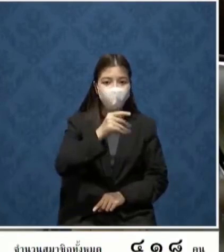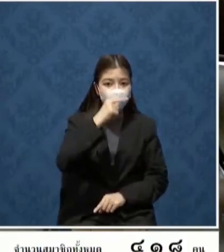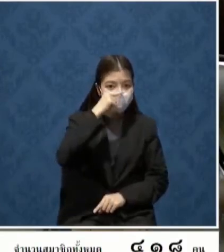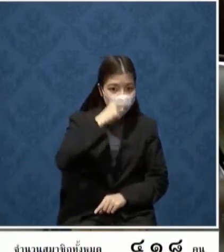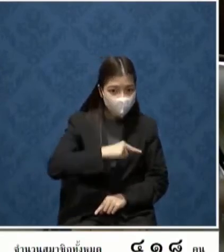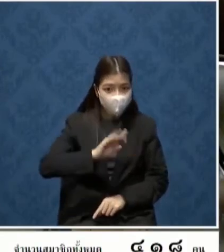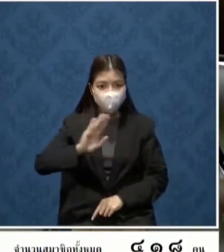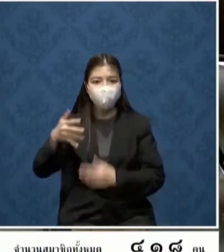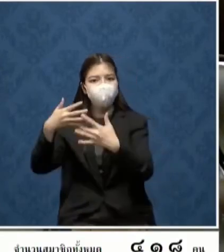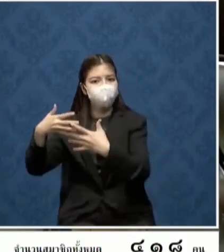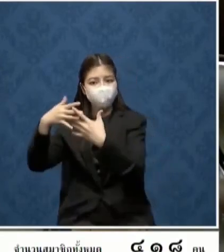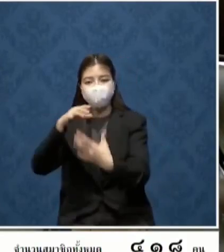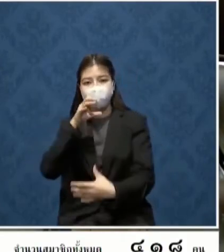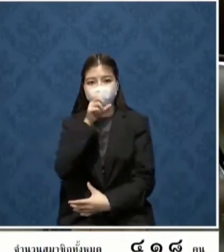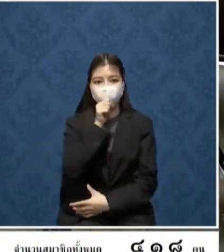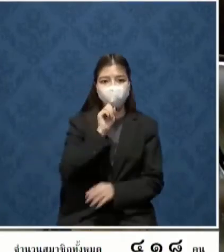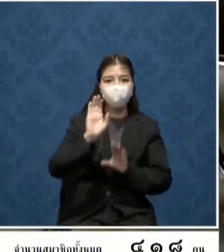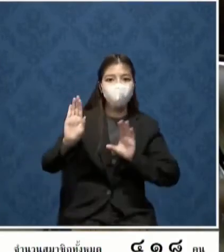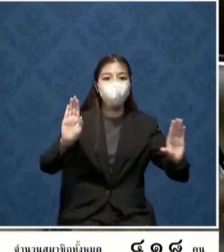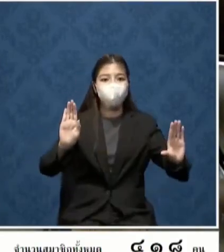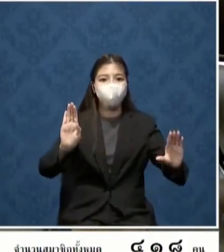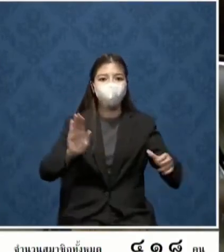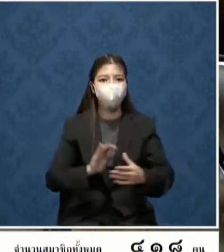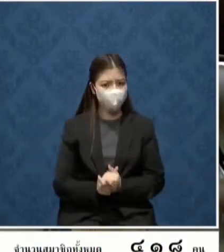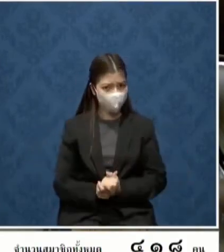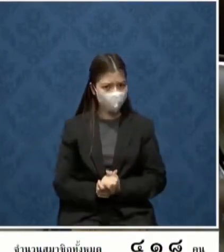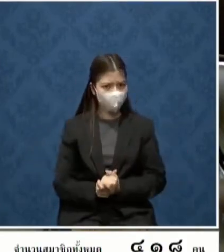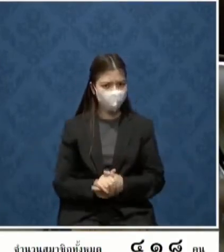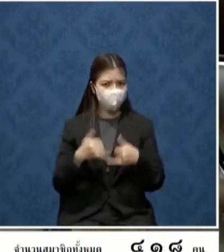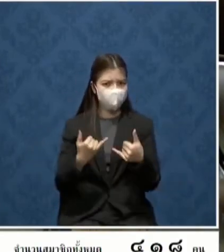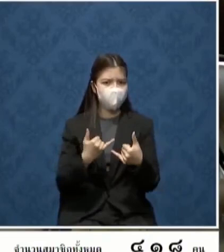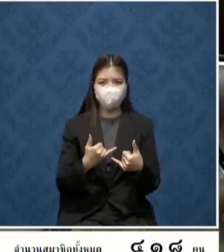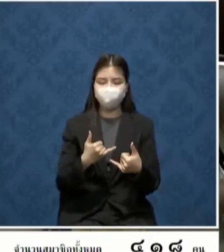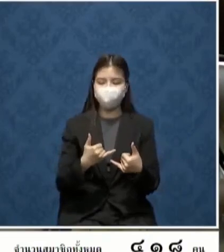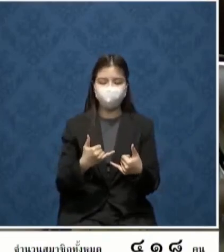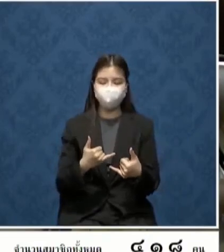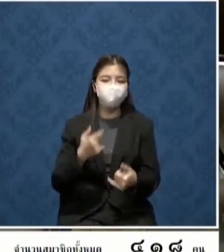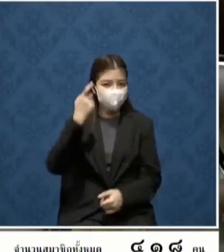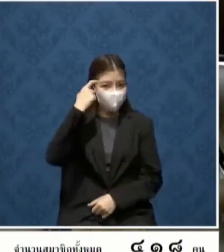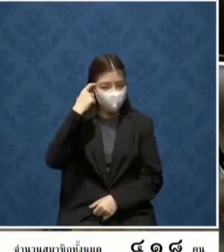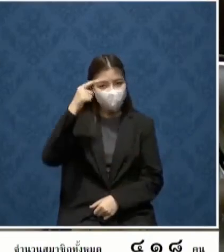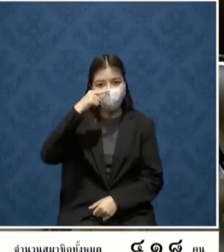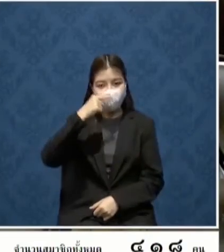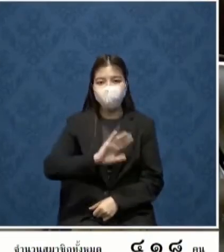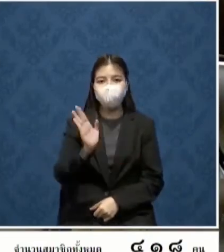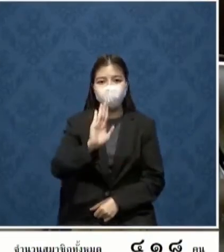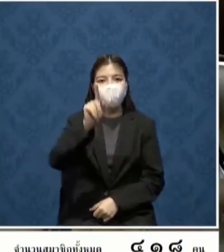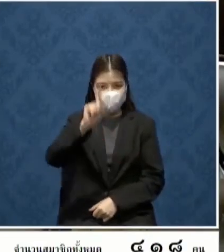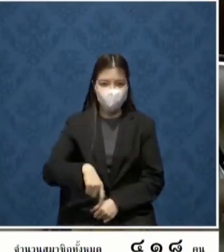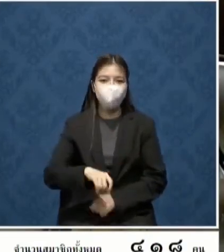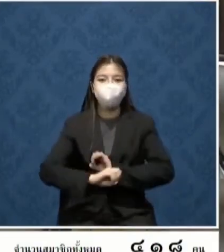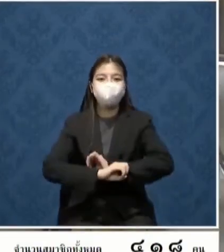เขาเลาบแบนี้ ไดยบนแนี้ผมก็คิอัทเลยคร วอแบบนี้กรองทัเรอไม่เอาแ่นอนครับเพรากองทัเรอจะต้องหาขอทจริ